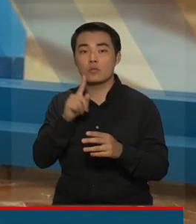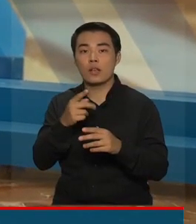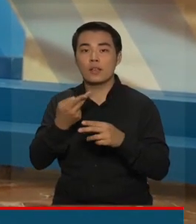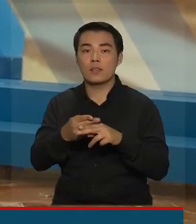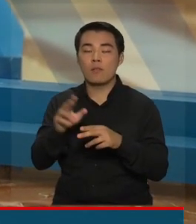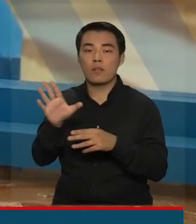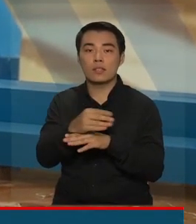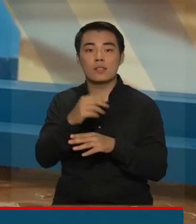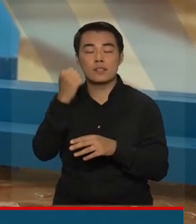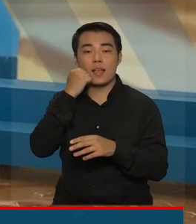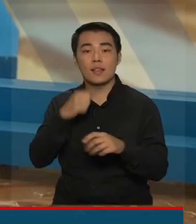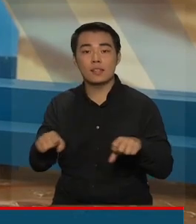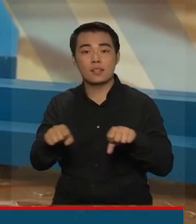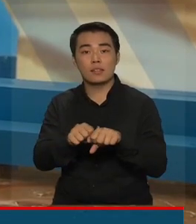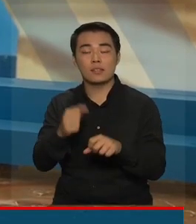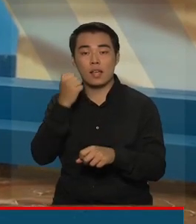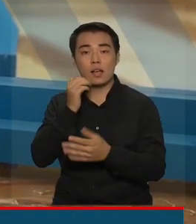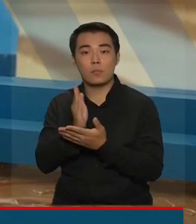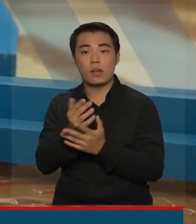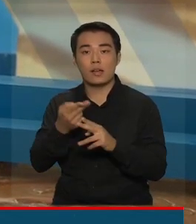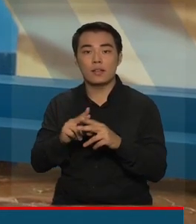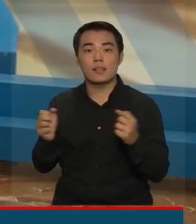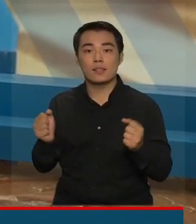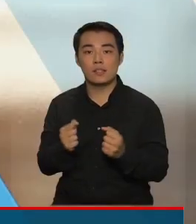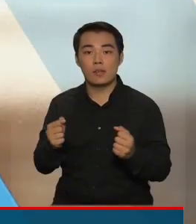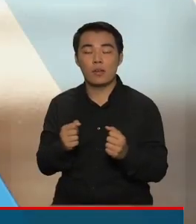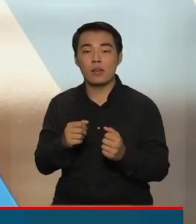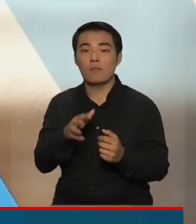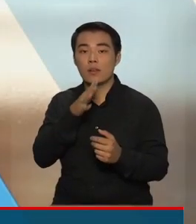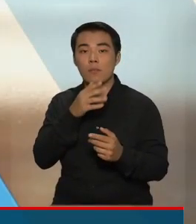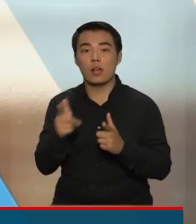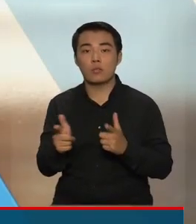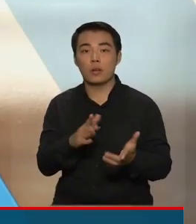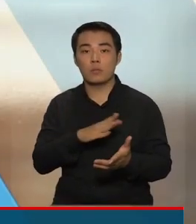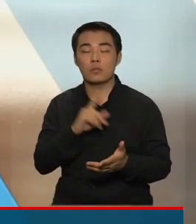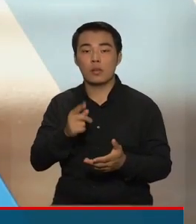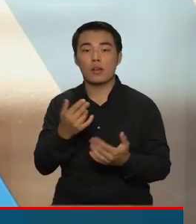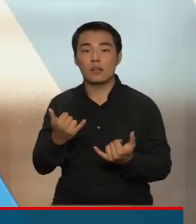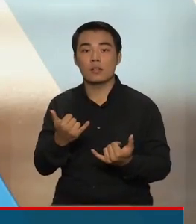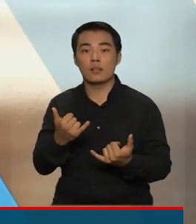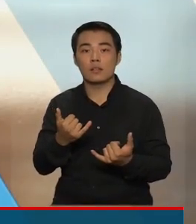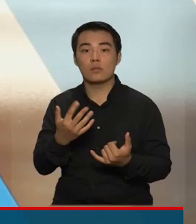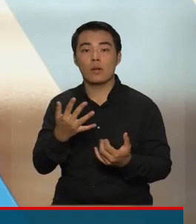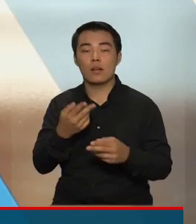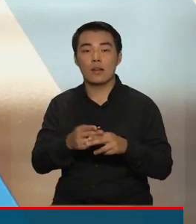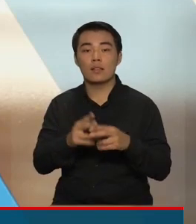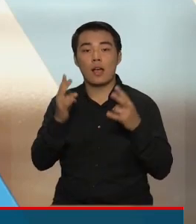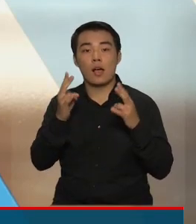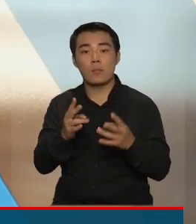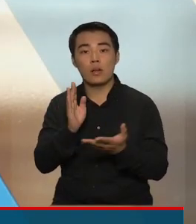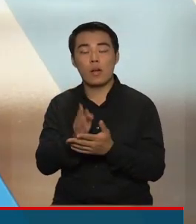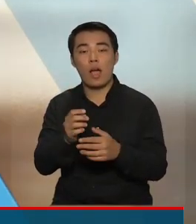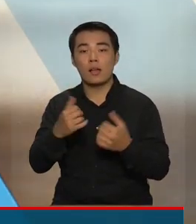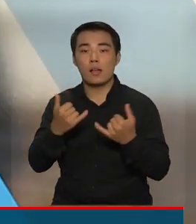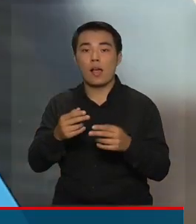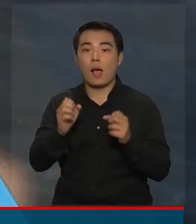Соны жөндеу жұмыстарының бәрін жасап, осы қыстық мерзімге дайындап қойдық. Бірақ қай жерде апат болуы мүмкін, ол